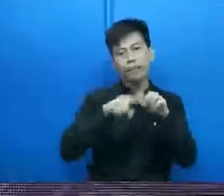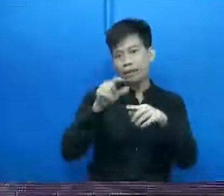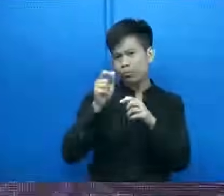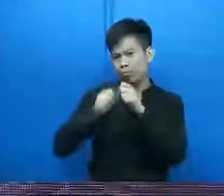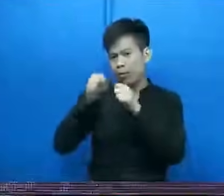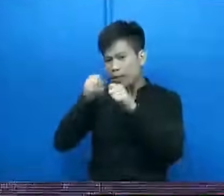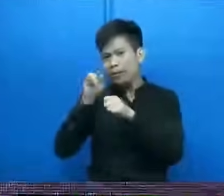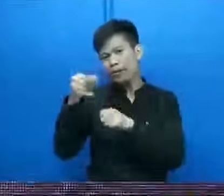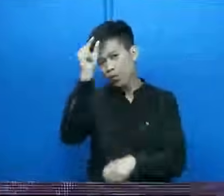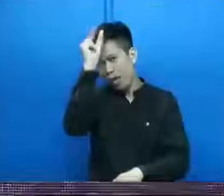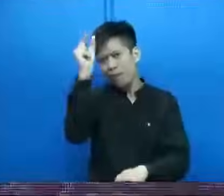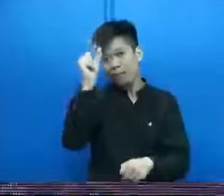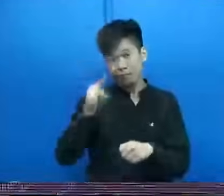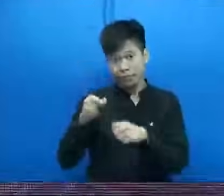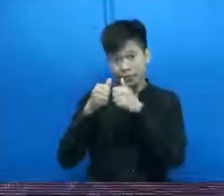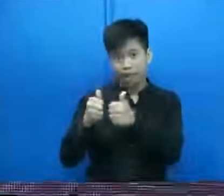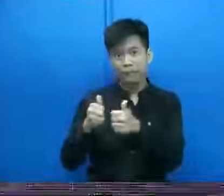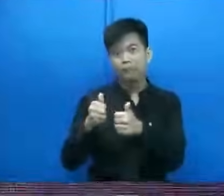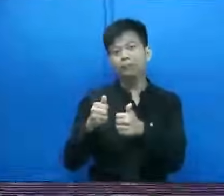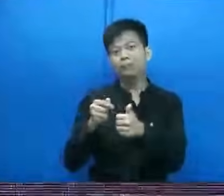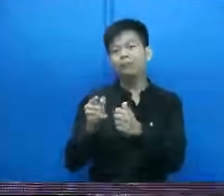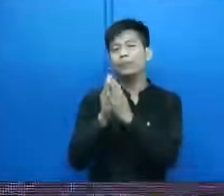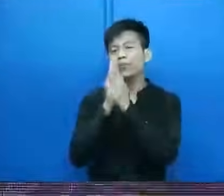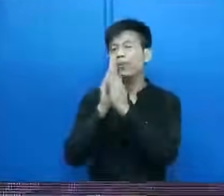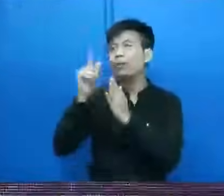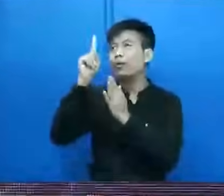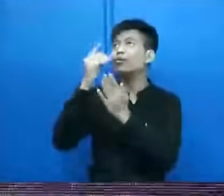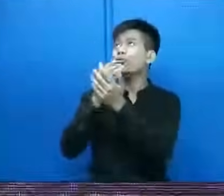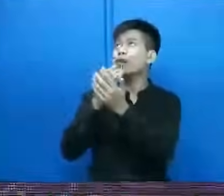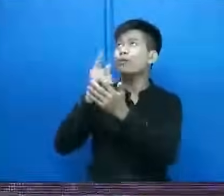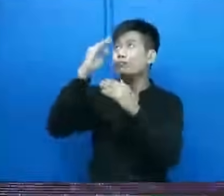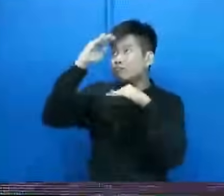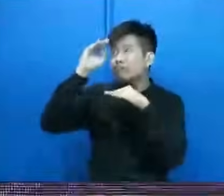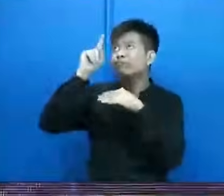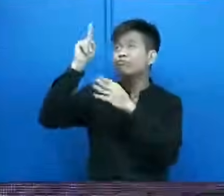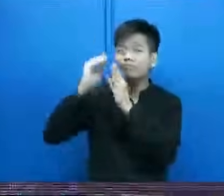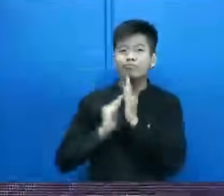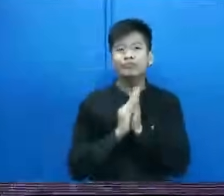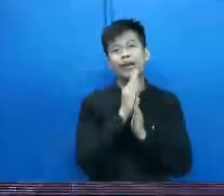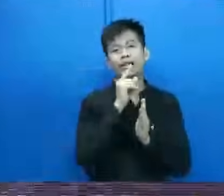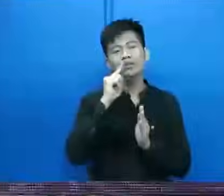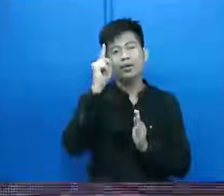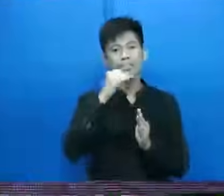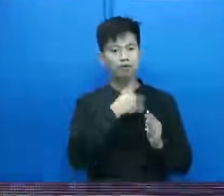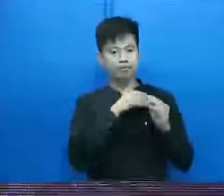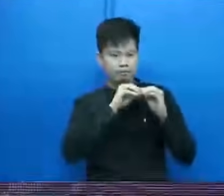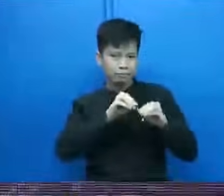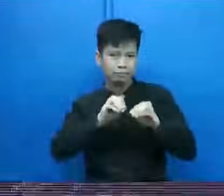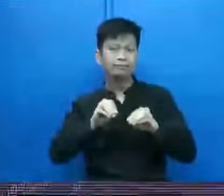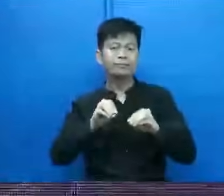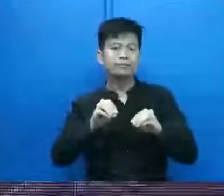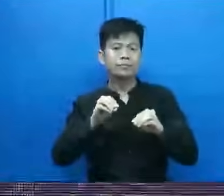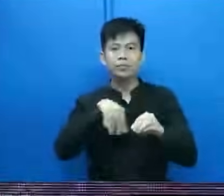ulama. Jika anda sudah siap, maka anda bermohon pada Allah, semoga Allah berikan kemuliaan. Saya insya Allah dengan izin Allah memberikan jalan untuk itu. Dan